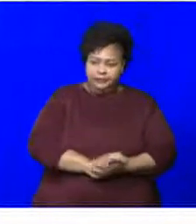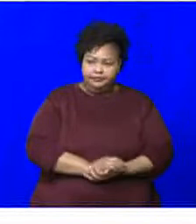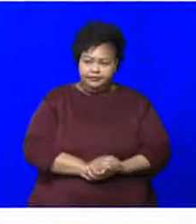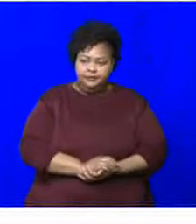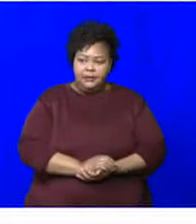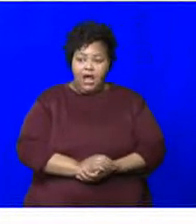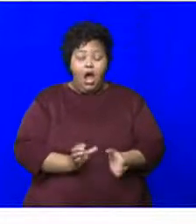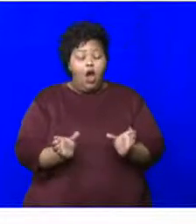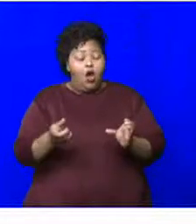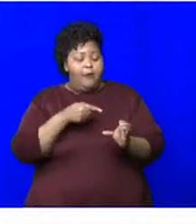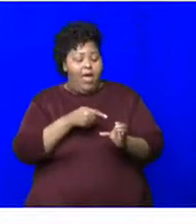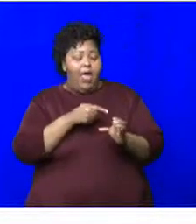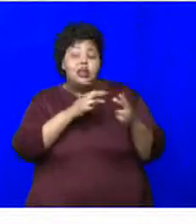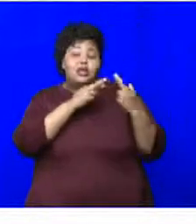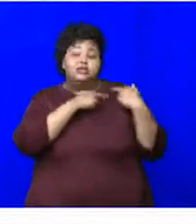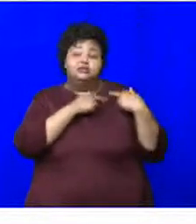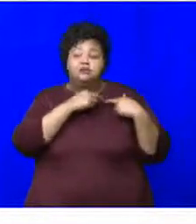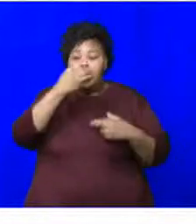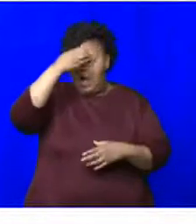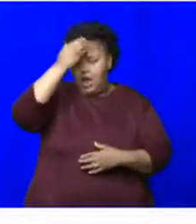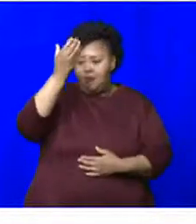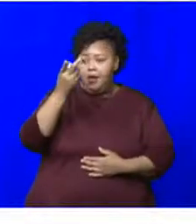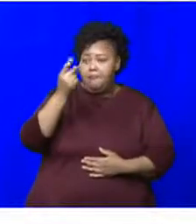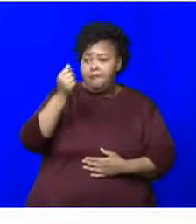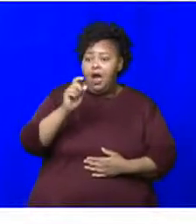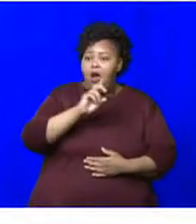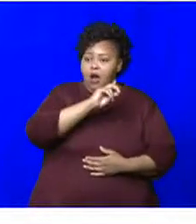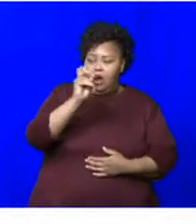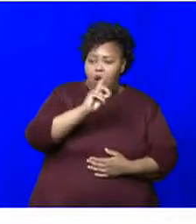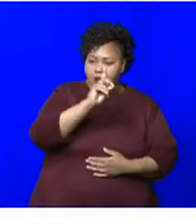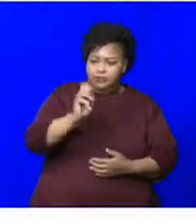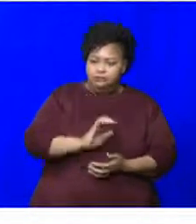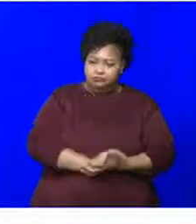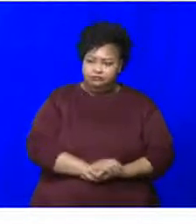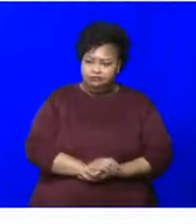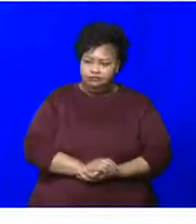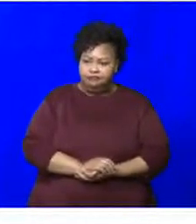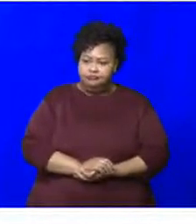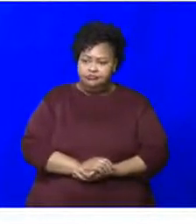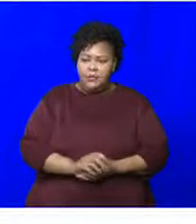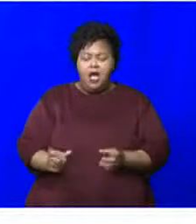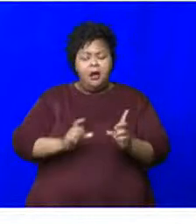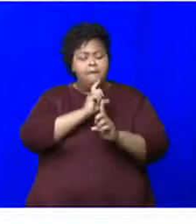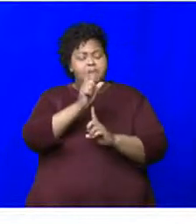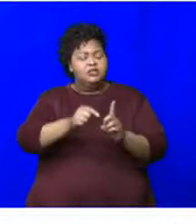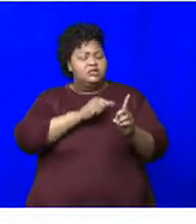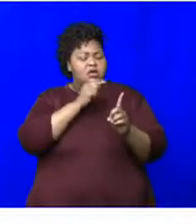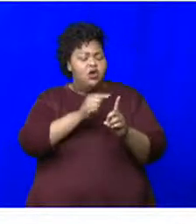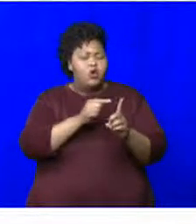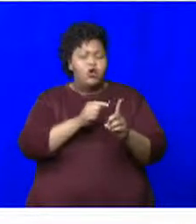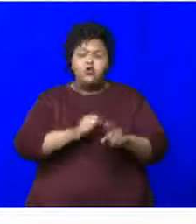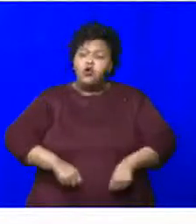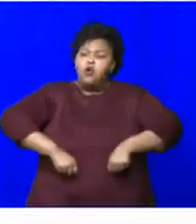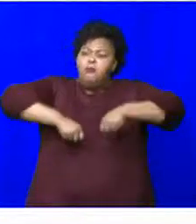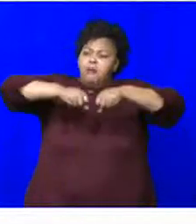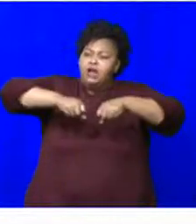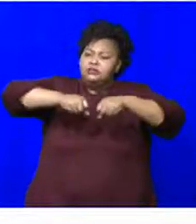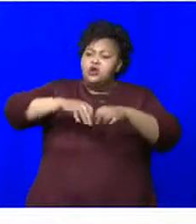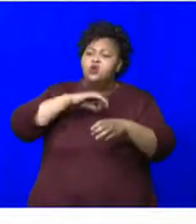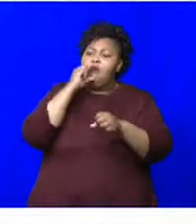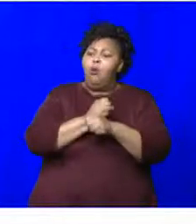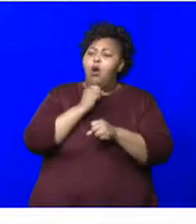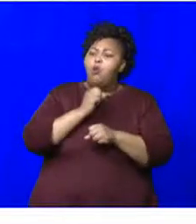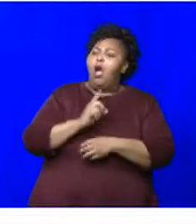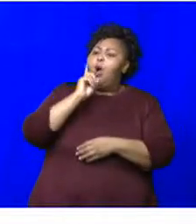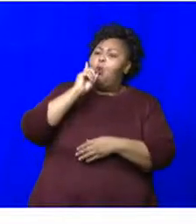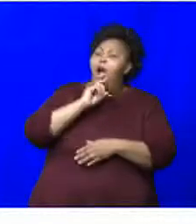tembuso abutile ngalendzaba. Usebenta sonke lesikhathi akatati kutsi ume the whole